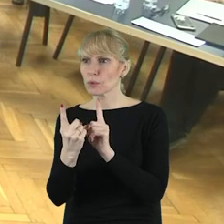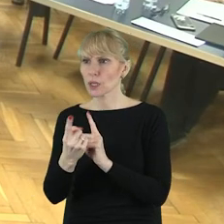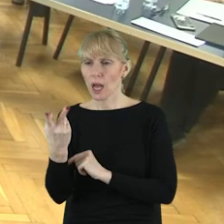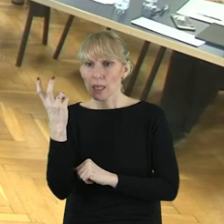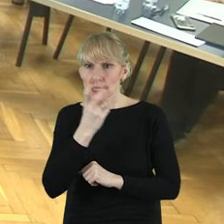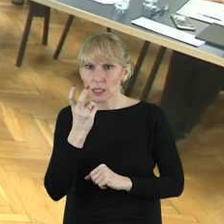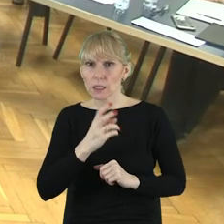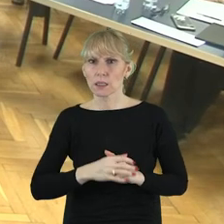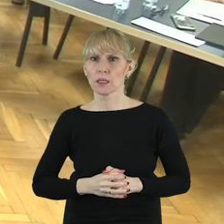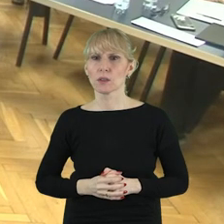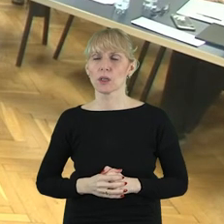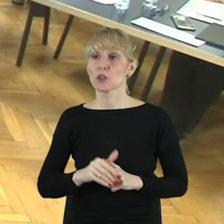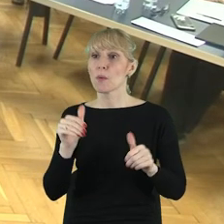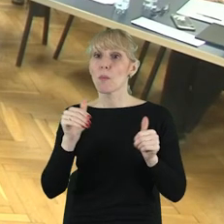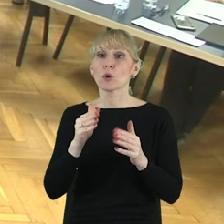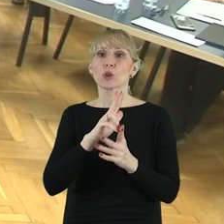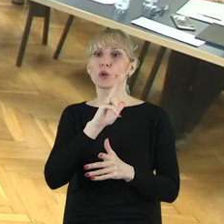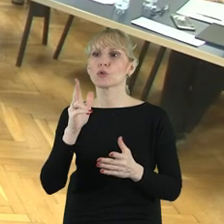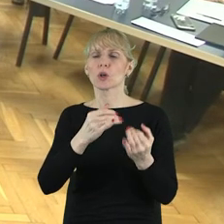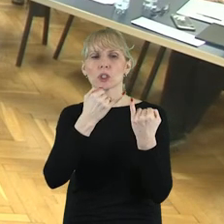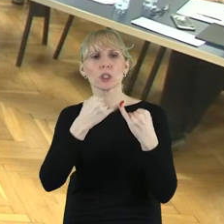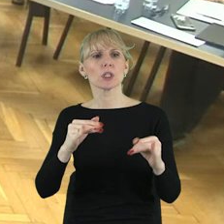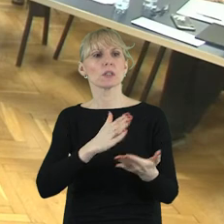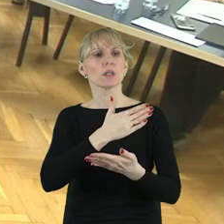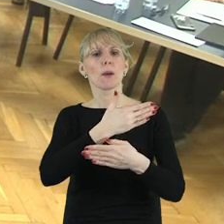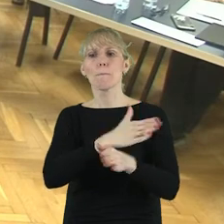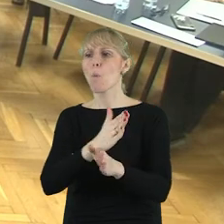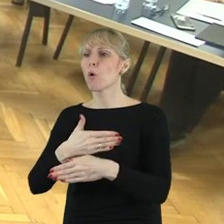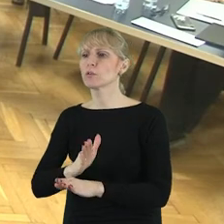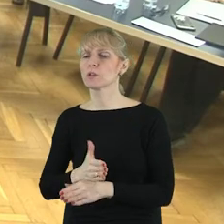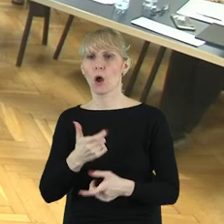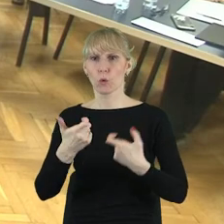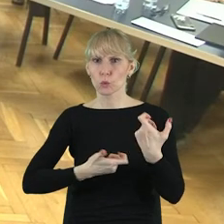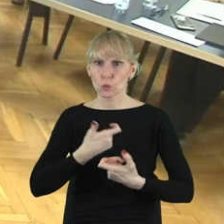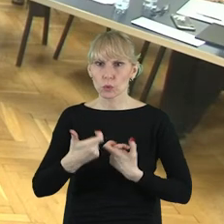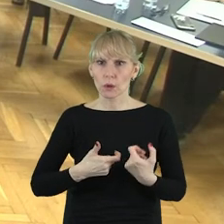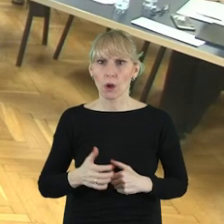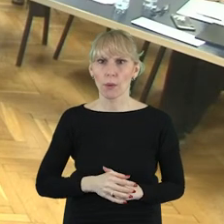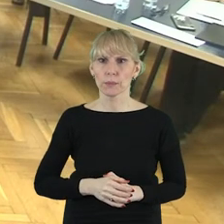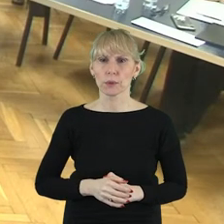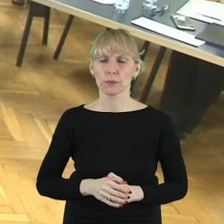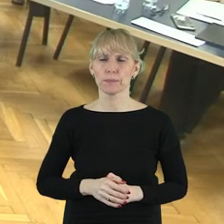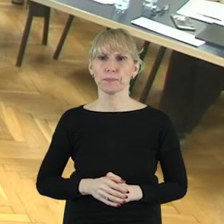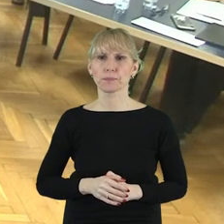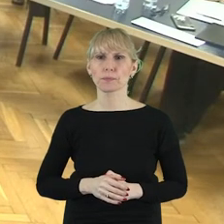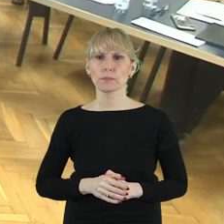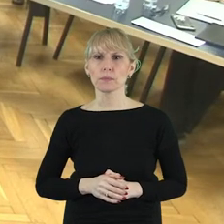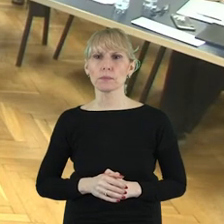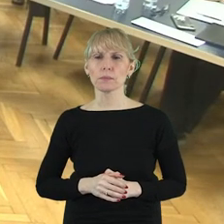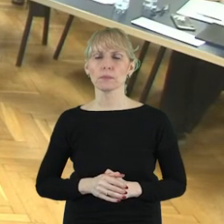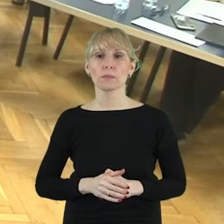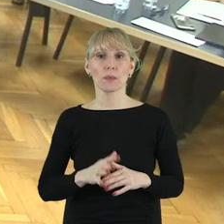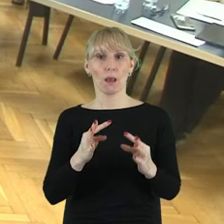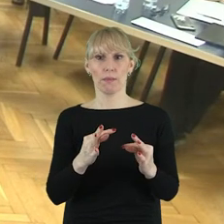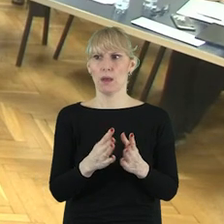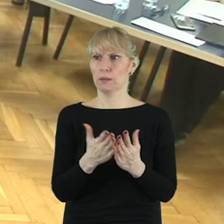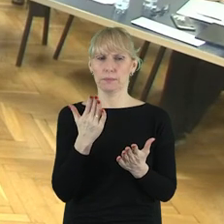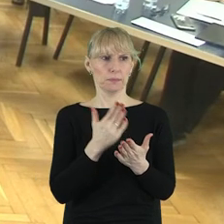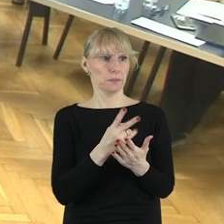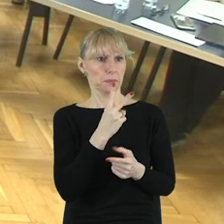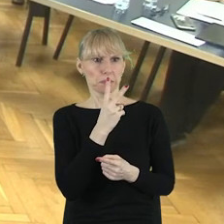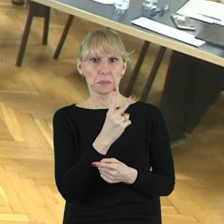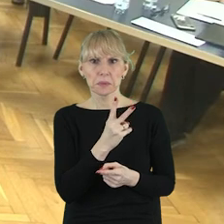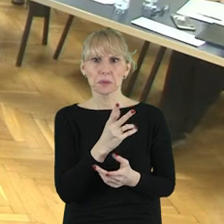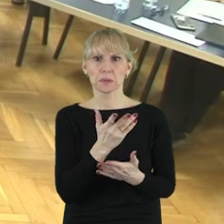spotkanie zainteresowanych? Czy może ktoś inny dokonał podziału i wskazał, jak ma wyglądać nowa struktura nowych LGD? Patrząc